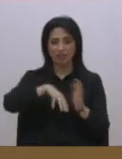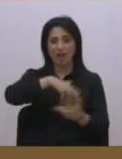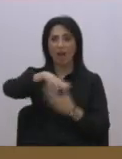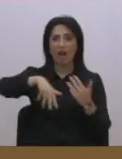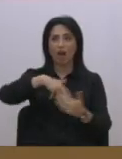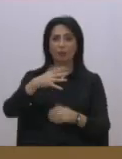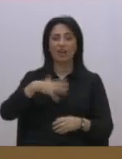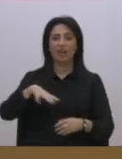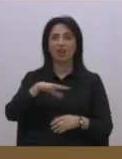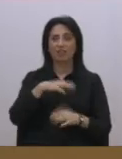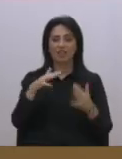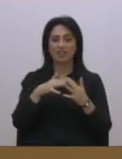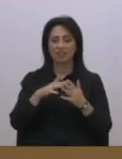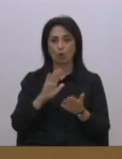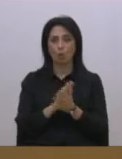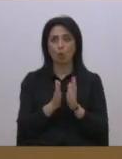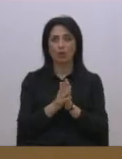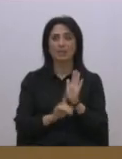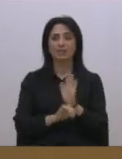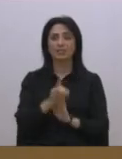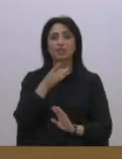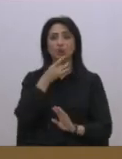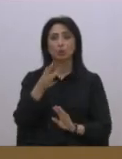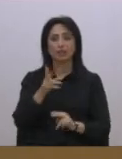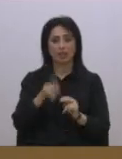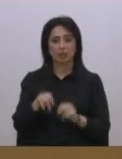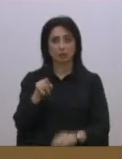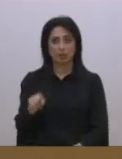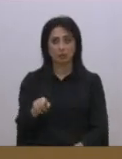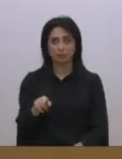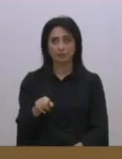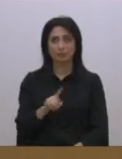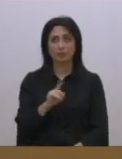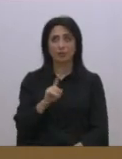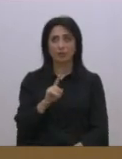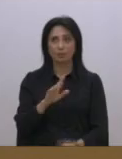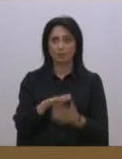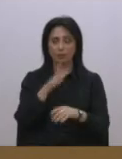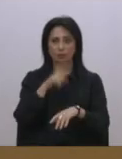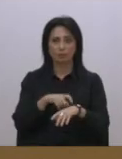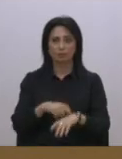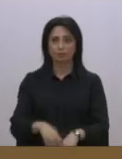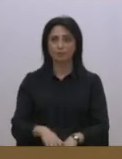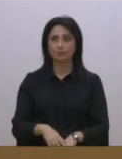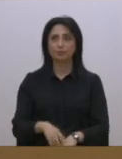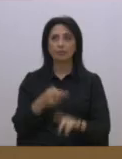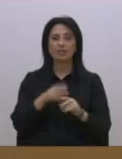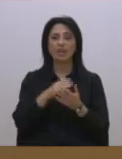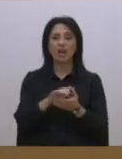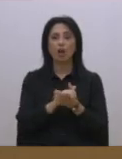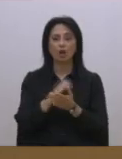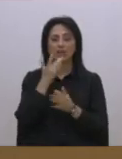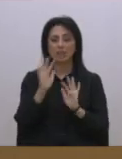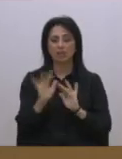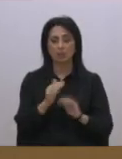და ქვეყანაში საომარი მდგომარეობის დაწყების სურვილით დასრულებული. რომ გამიგრძელოთ, თავმჯდომარე. ეს არის კოლექტიური